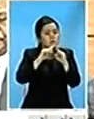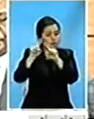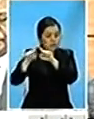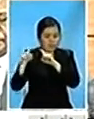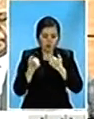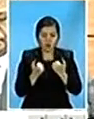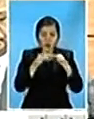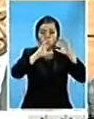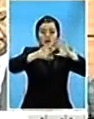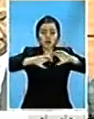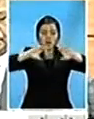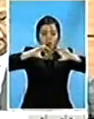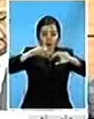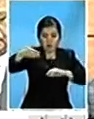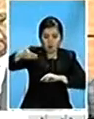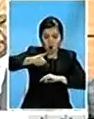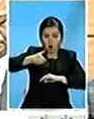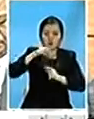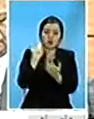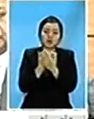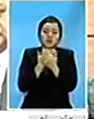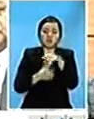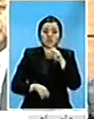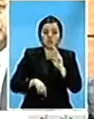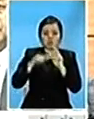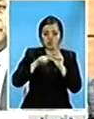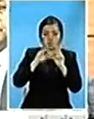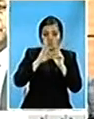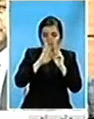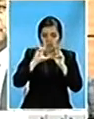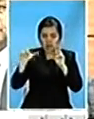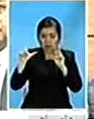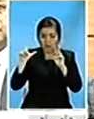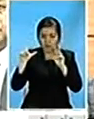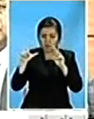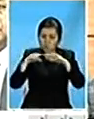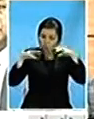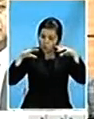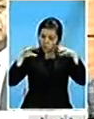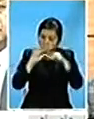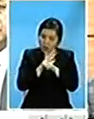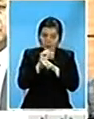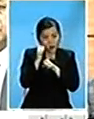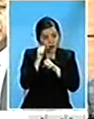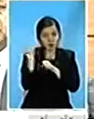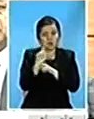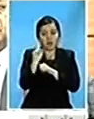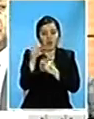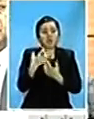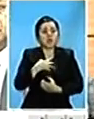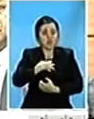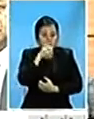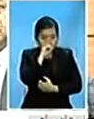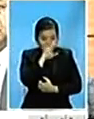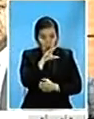ลมาขอเงิน 2.4 ล้านล้านบาทไปนั้นเนี่ยมีความเหมาะสมหรือไม่อย่างไรผมก็อยากที่จะเรียนนะครับว่